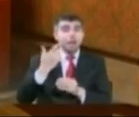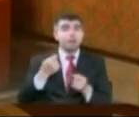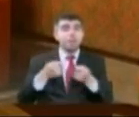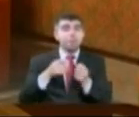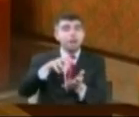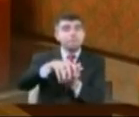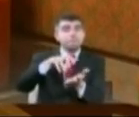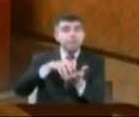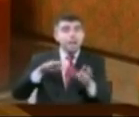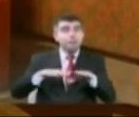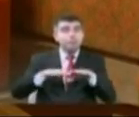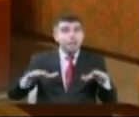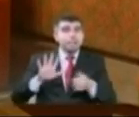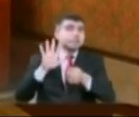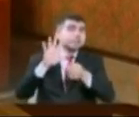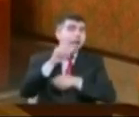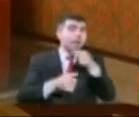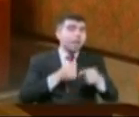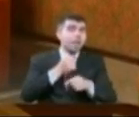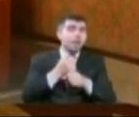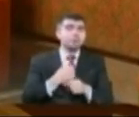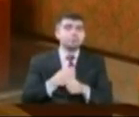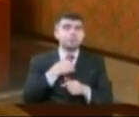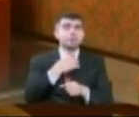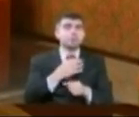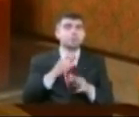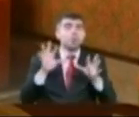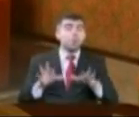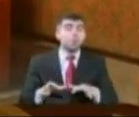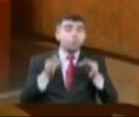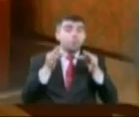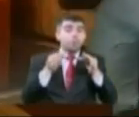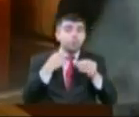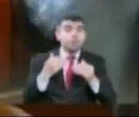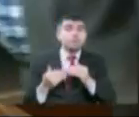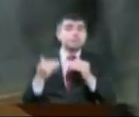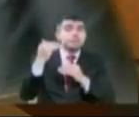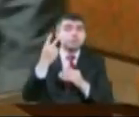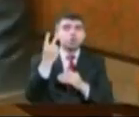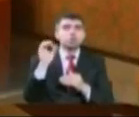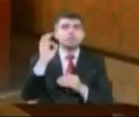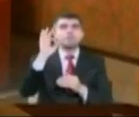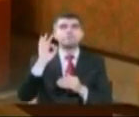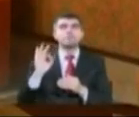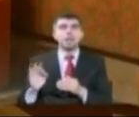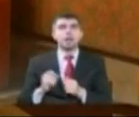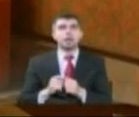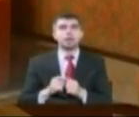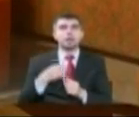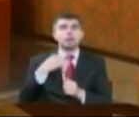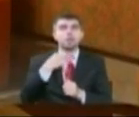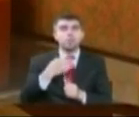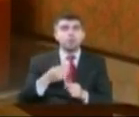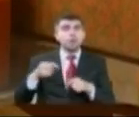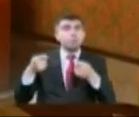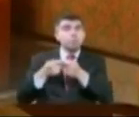لمدة 6 سنوات يشترط أيضا أن يتجدد بزيادة 20%، ويحرص على أن تتلى هذه